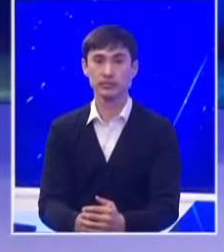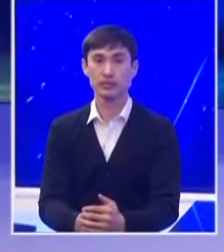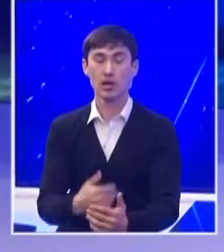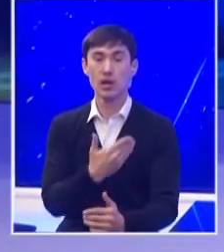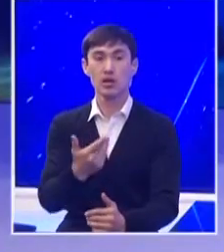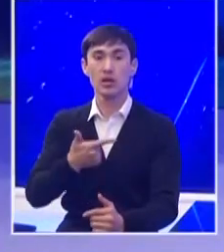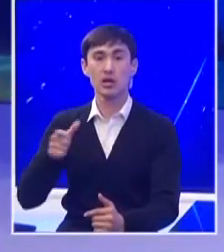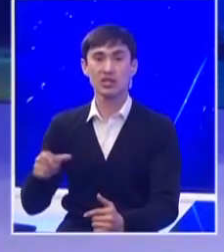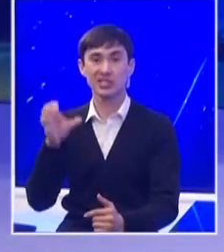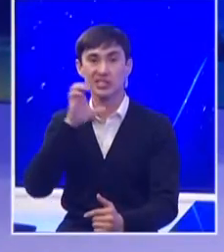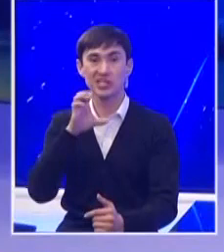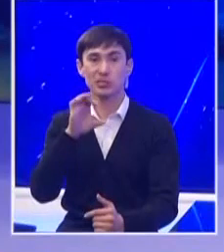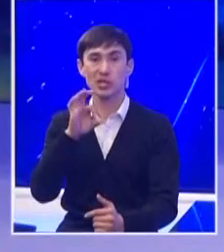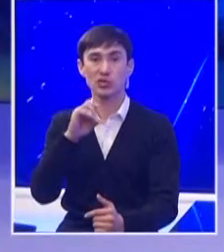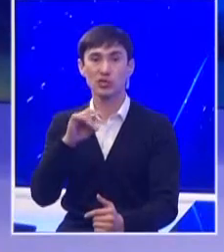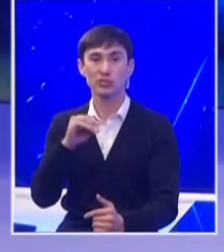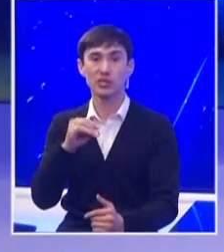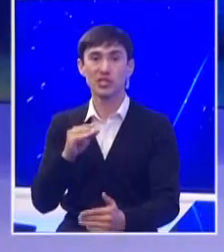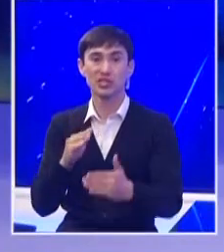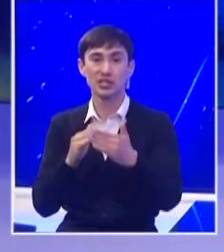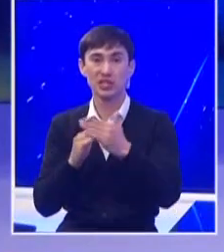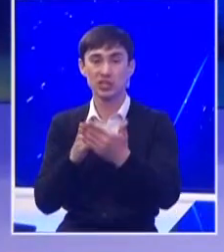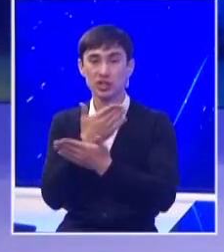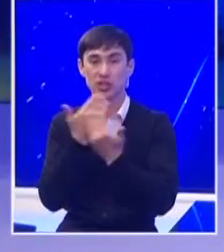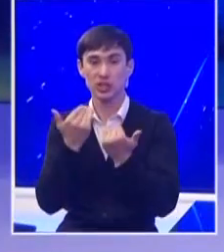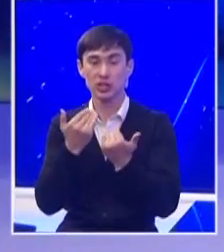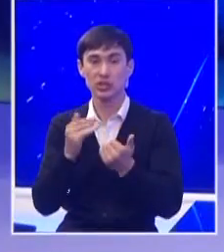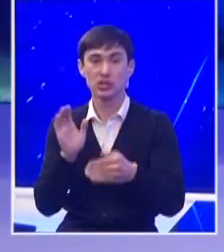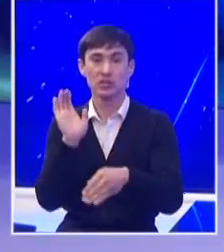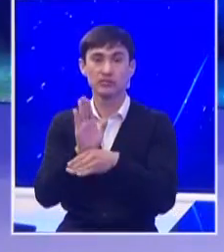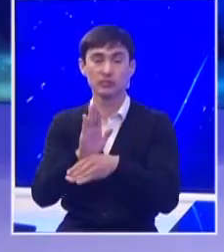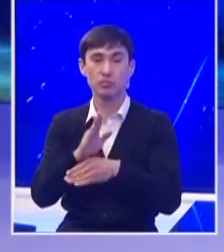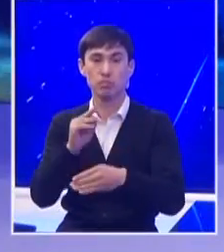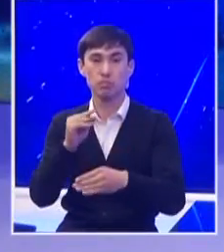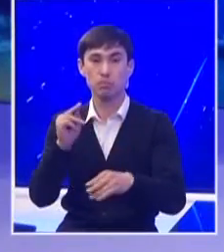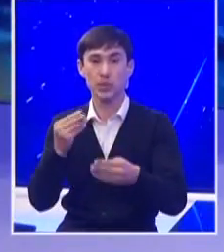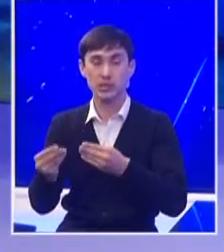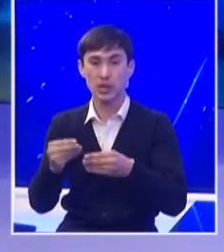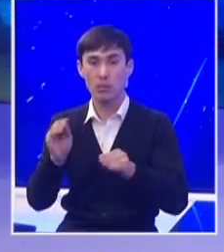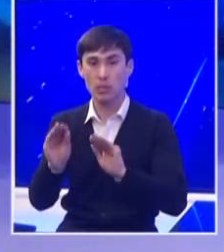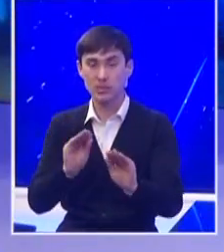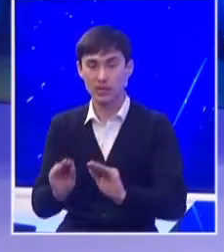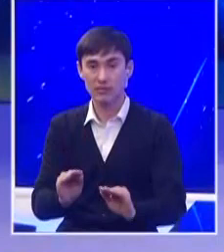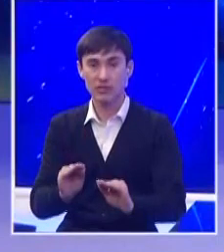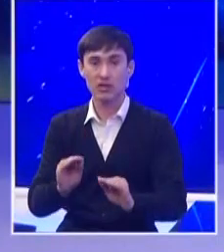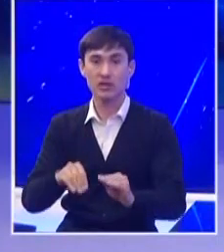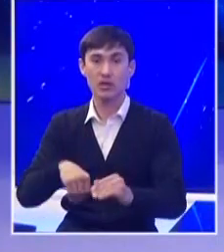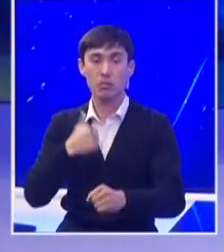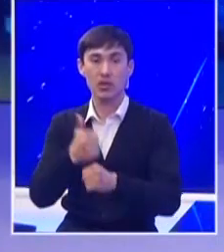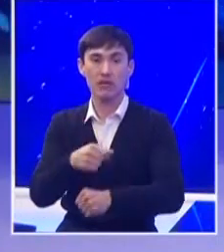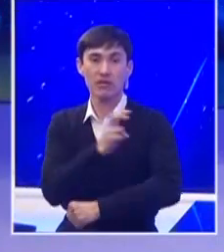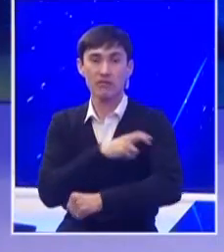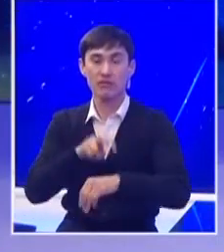Для граждан с синим статусом снят ряд ограничений. Соответствующее постановление подписал главный государственный санитарный врач страны.